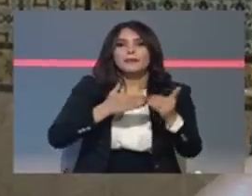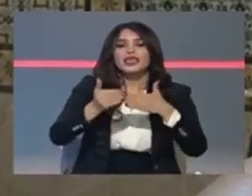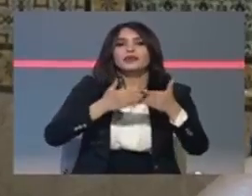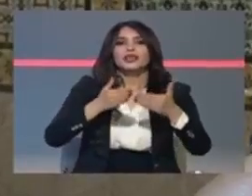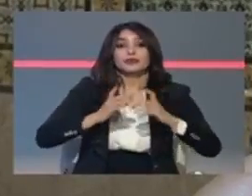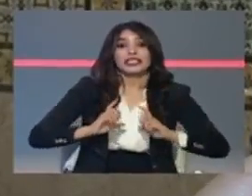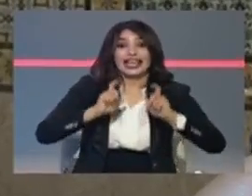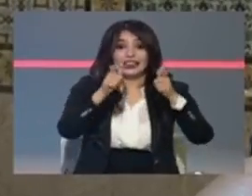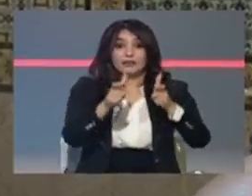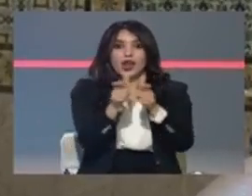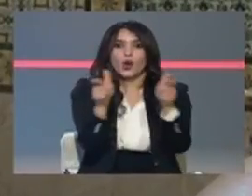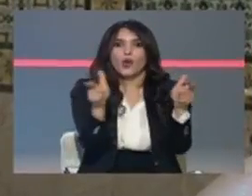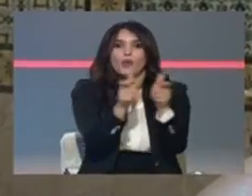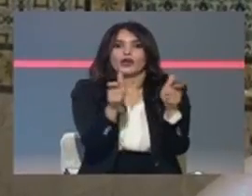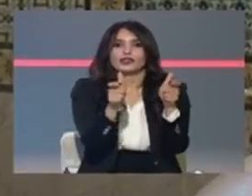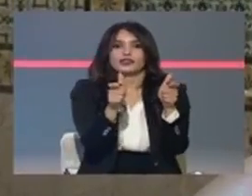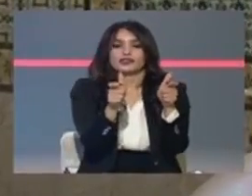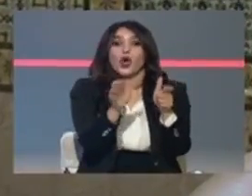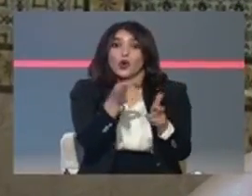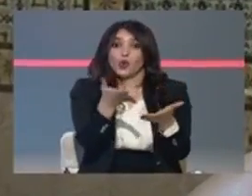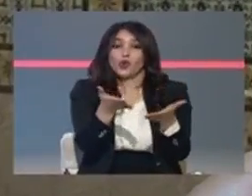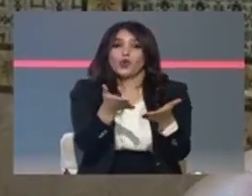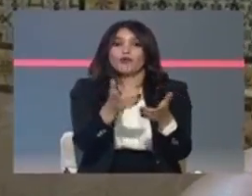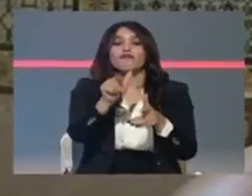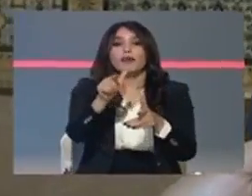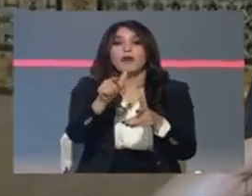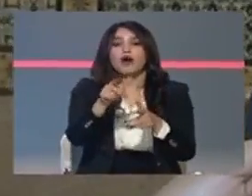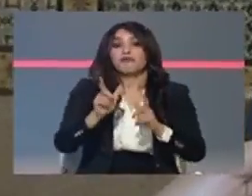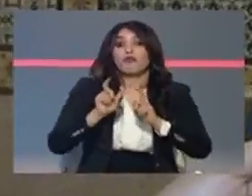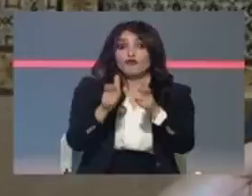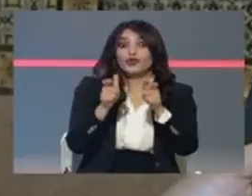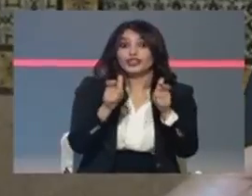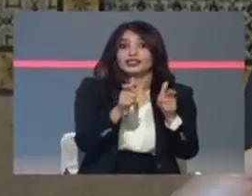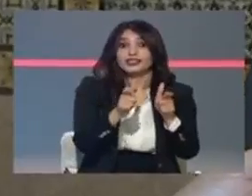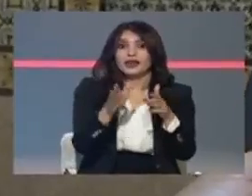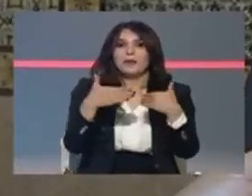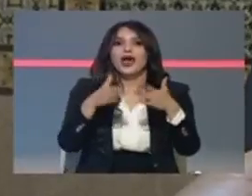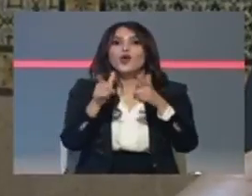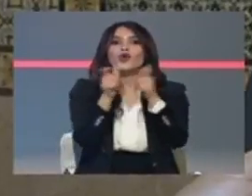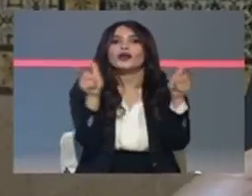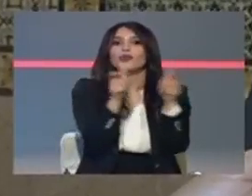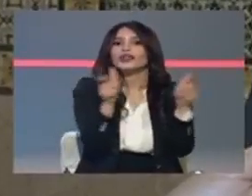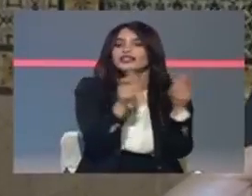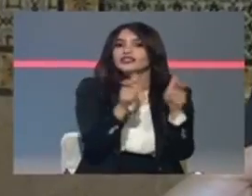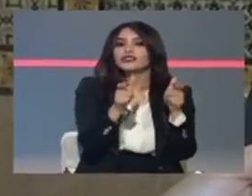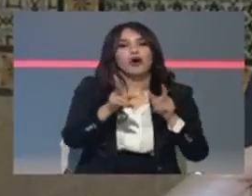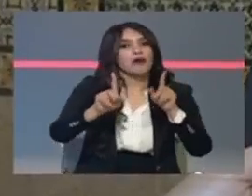في المستقبل. اليوم فما دي زوبورتونيتي اللي مش يتحلوا المؤسسات في تونس،